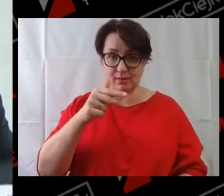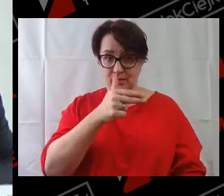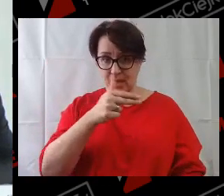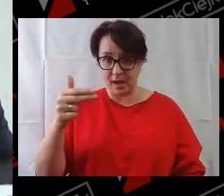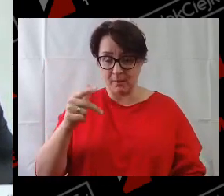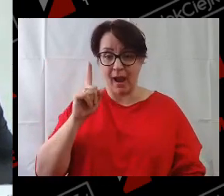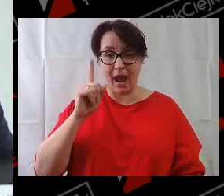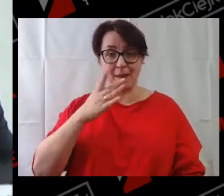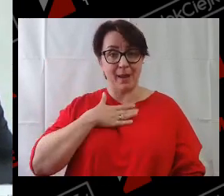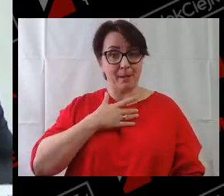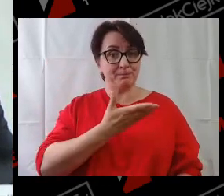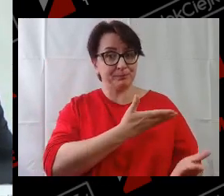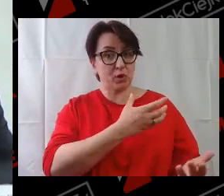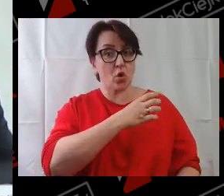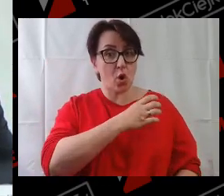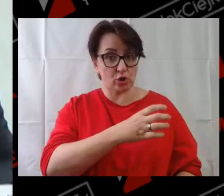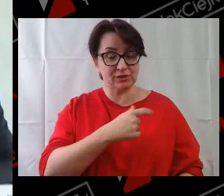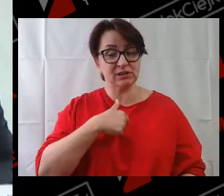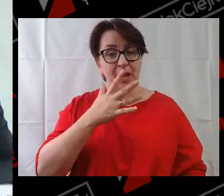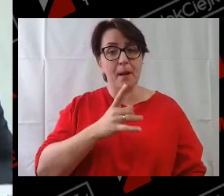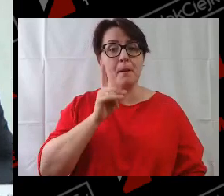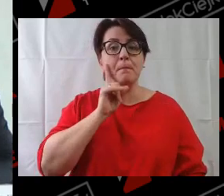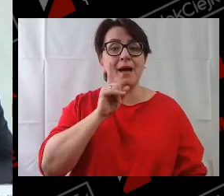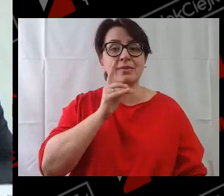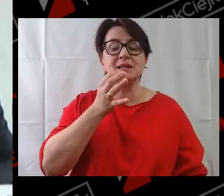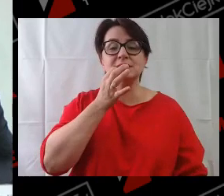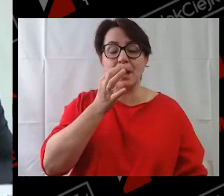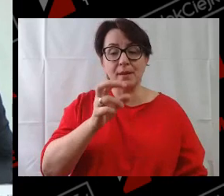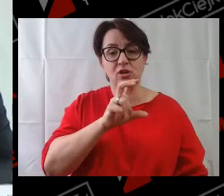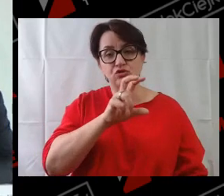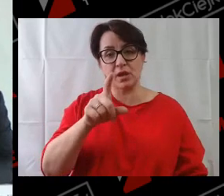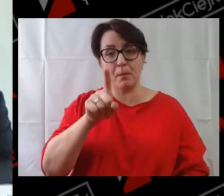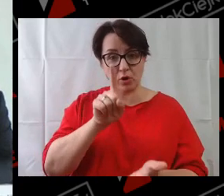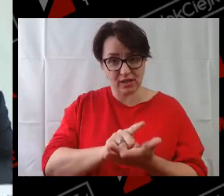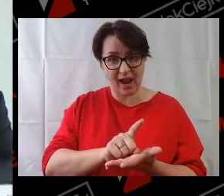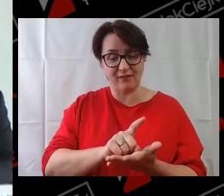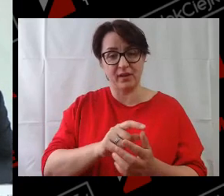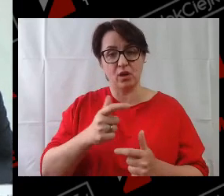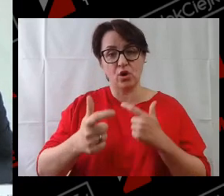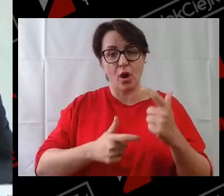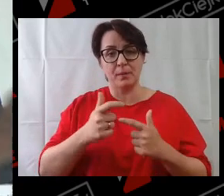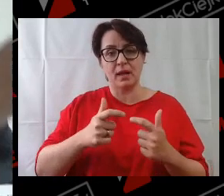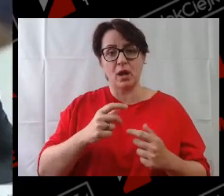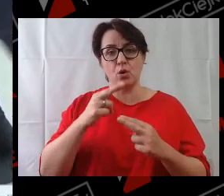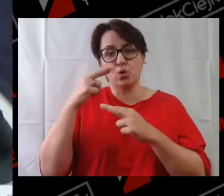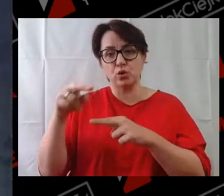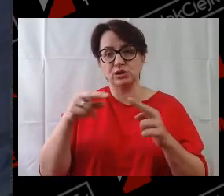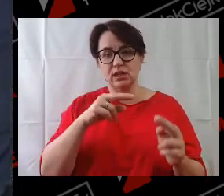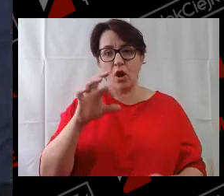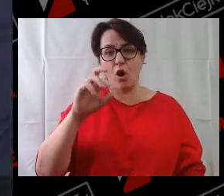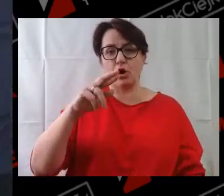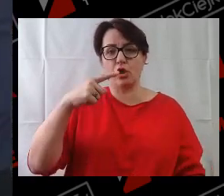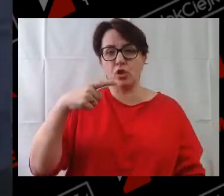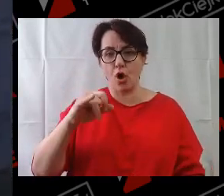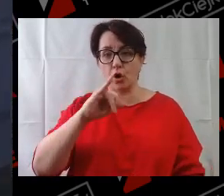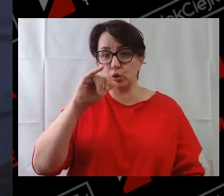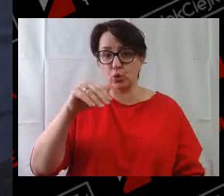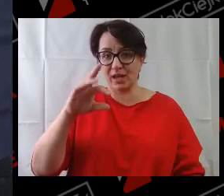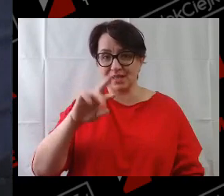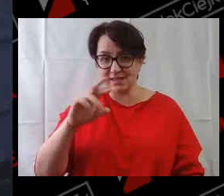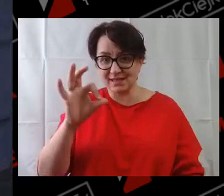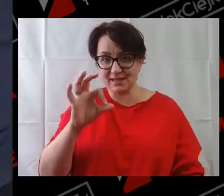gościa i chciałam pana zapytać czy pan ma potrafiłby zdefiniować różnic pomiędzy Ordo iuris Opus Dei No tak